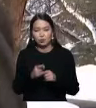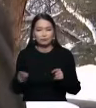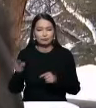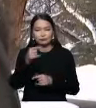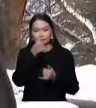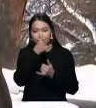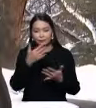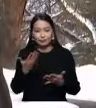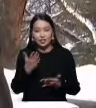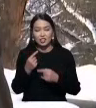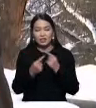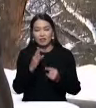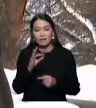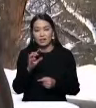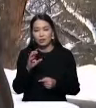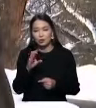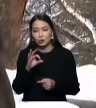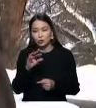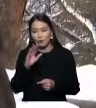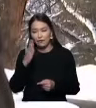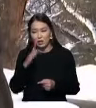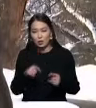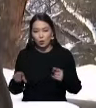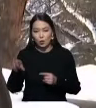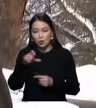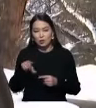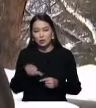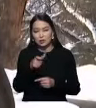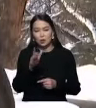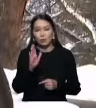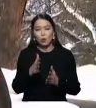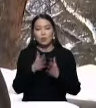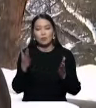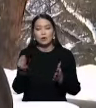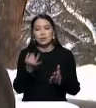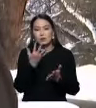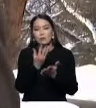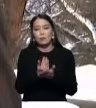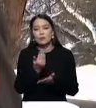бы в восточнее, то затронул бы гораздо больше интересов собственников.